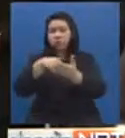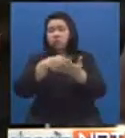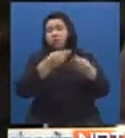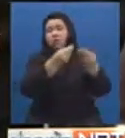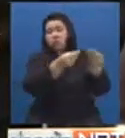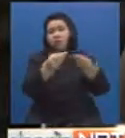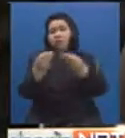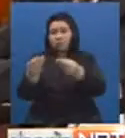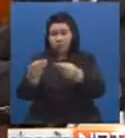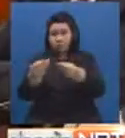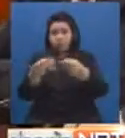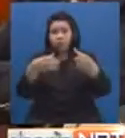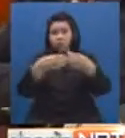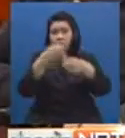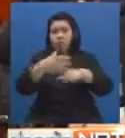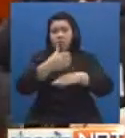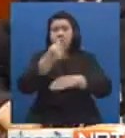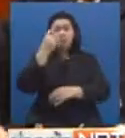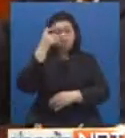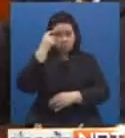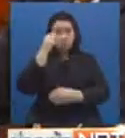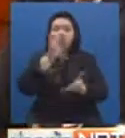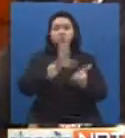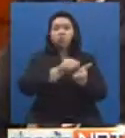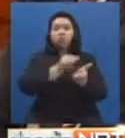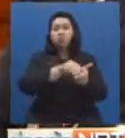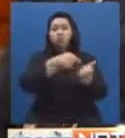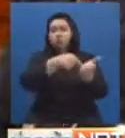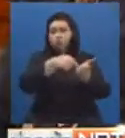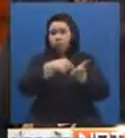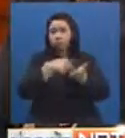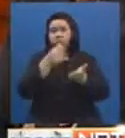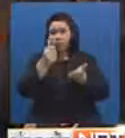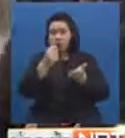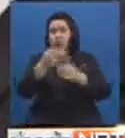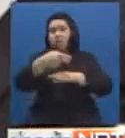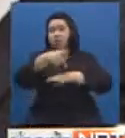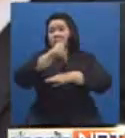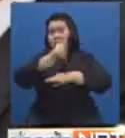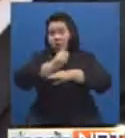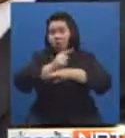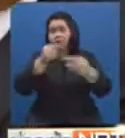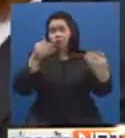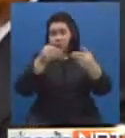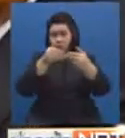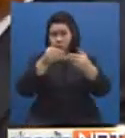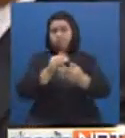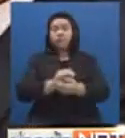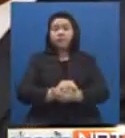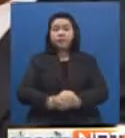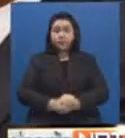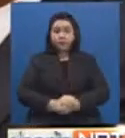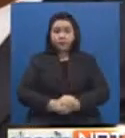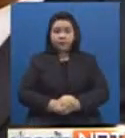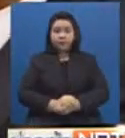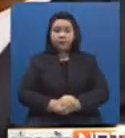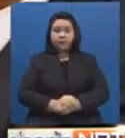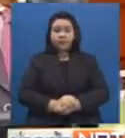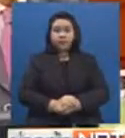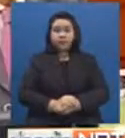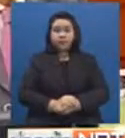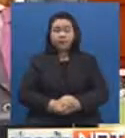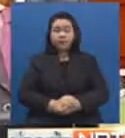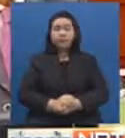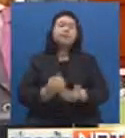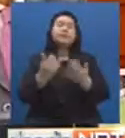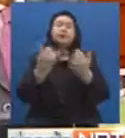แจงเพื่อให้พรรคการเมืองสามารถเสนอข้อมูลเพิ่มเติมผ่านมายังประธานคณะอนุกรรมการยกร่างรัฐธรรมนูญทั้ง11ด้าน